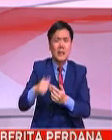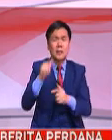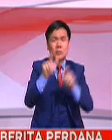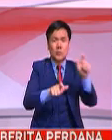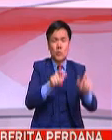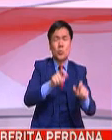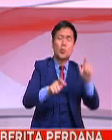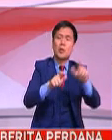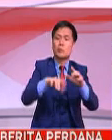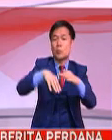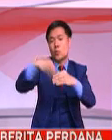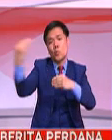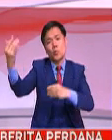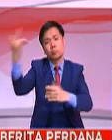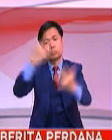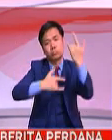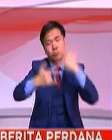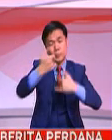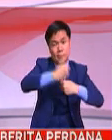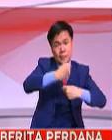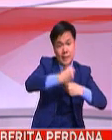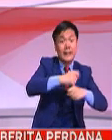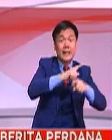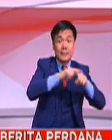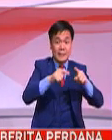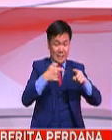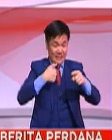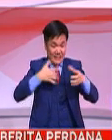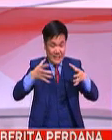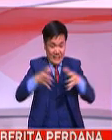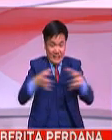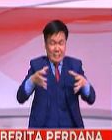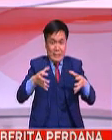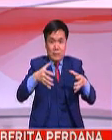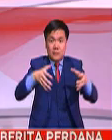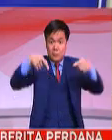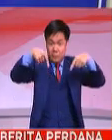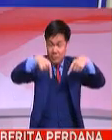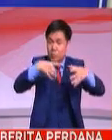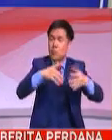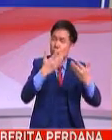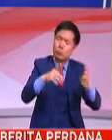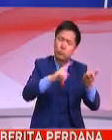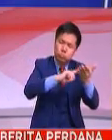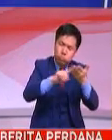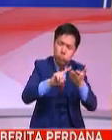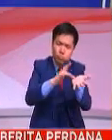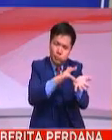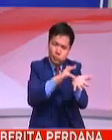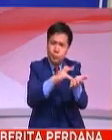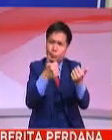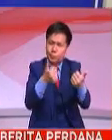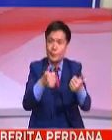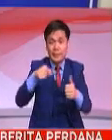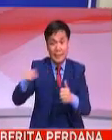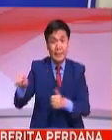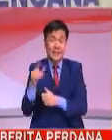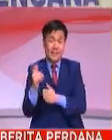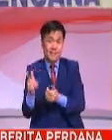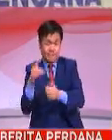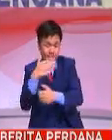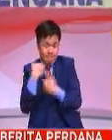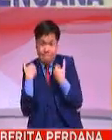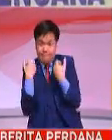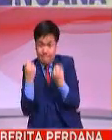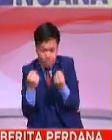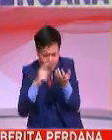asing. Bagaimanapun, kesemua mereka telah dirawat. Jelasnya, saringan susulan yang dilakukan pihak kesihatan di lokasi